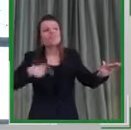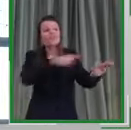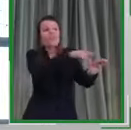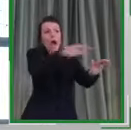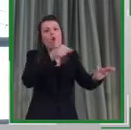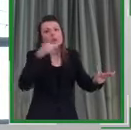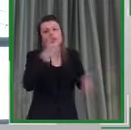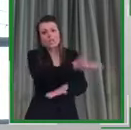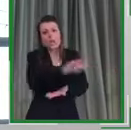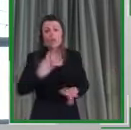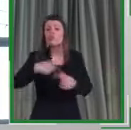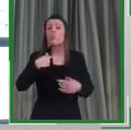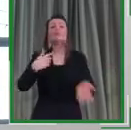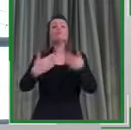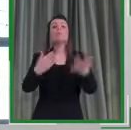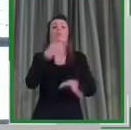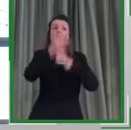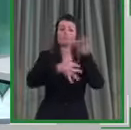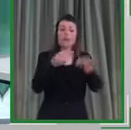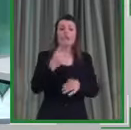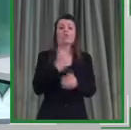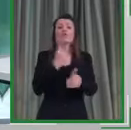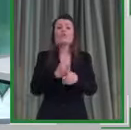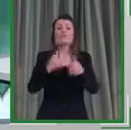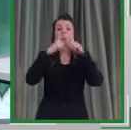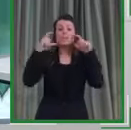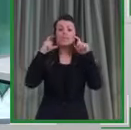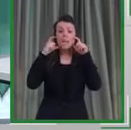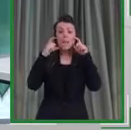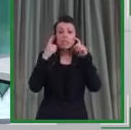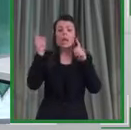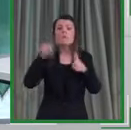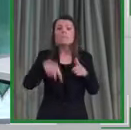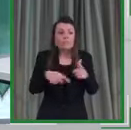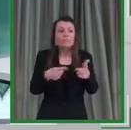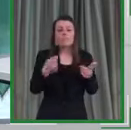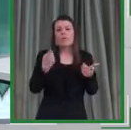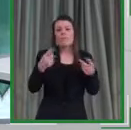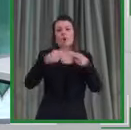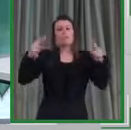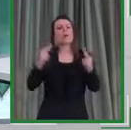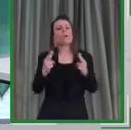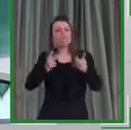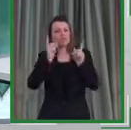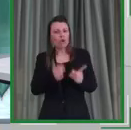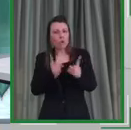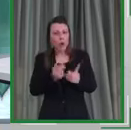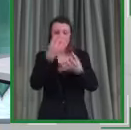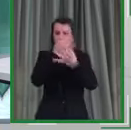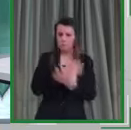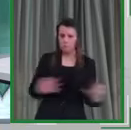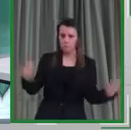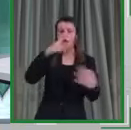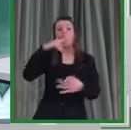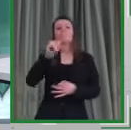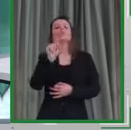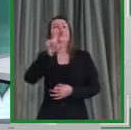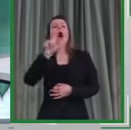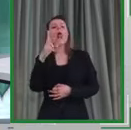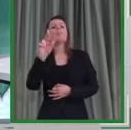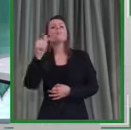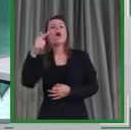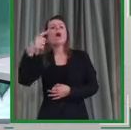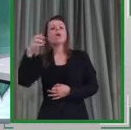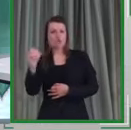le mascherine e le protezioni che andavano adottate nei confronti di chi bene il più albergo trivulzio secondo una relazione che ci è stata